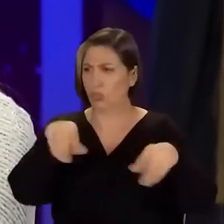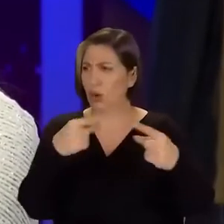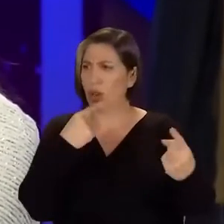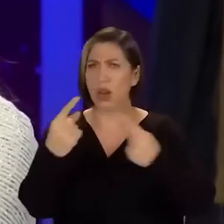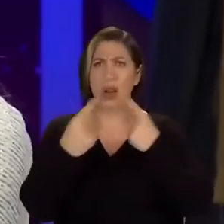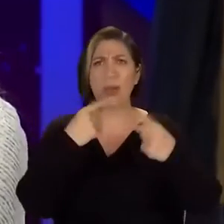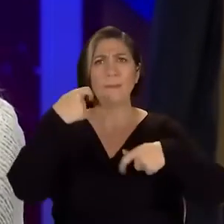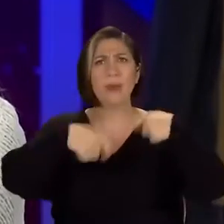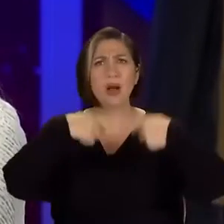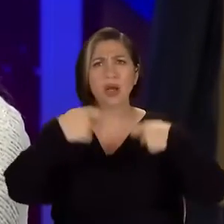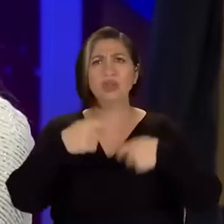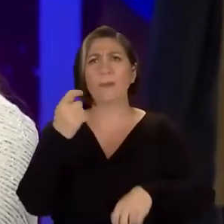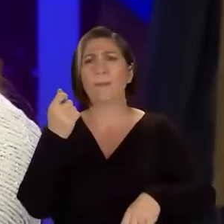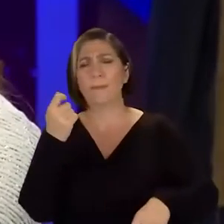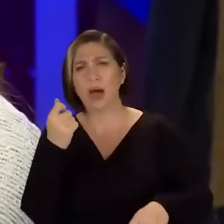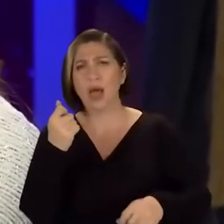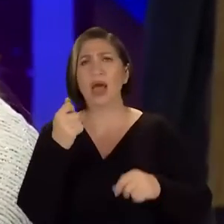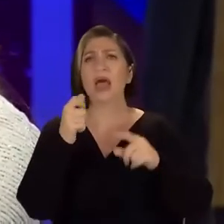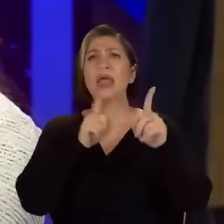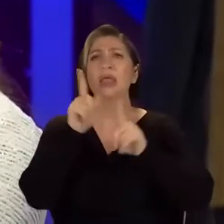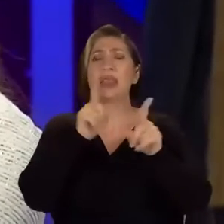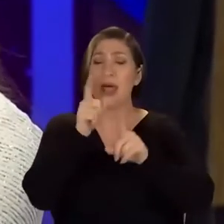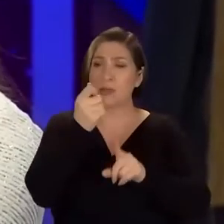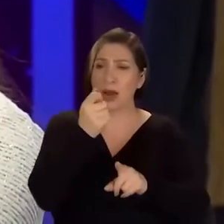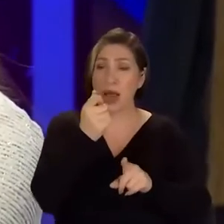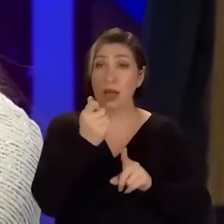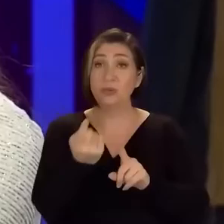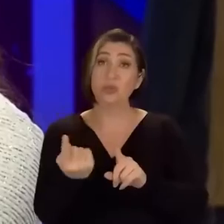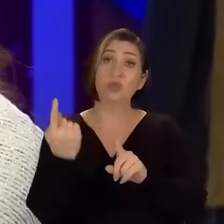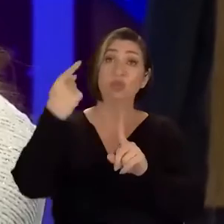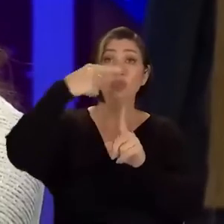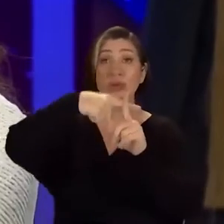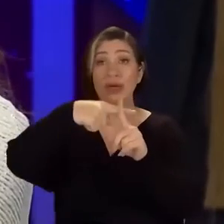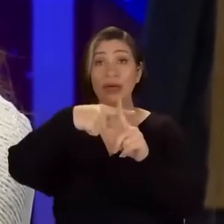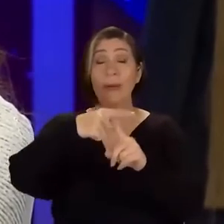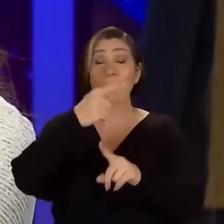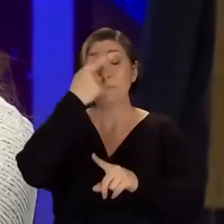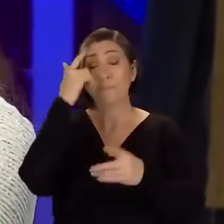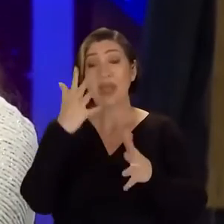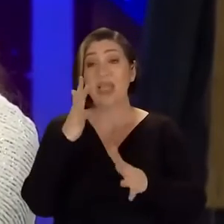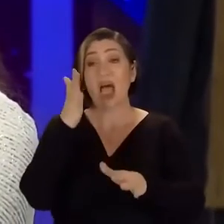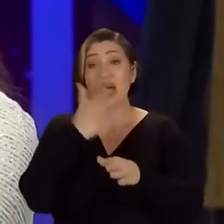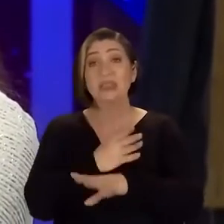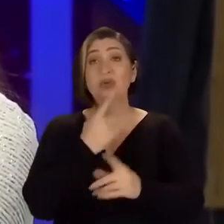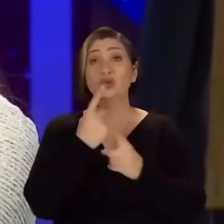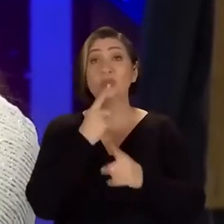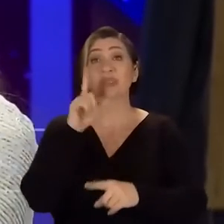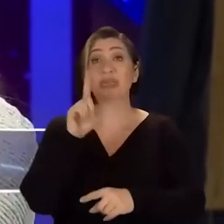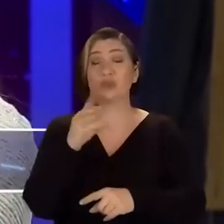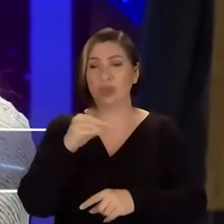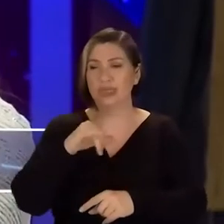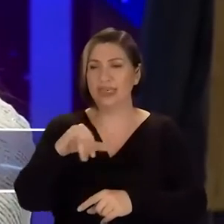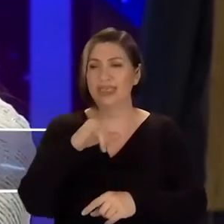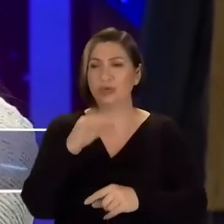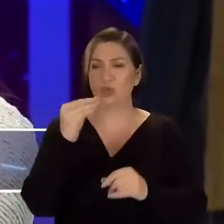konuştuğumuz bankacılık, para ve dijital paranın üzerine belki de asıl konuşmamız gereken ve çok yakın zamanda